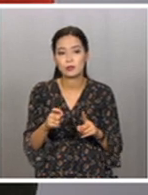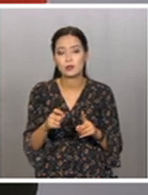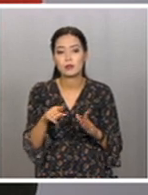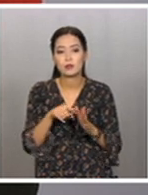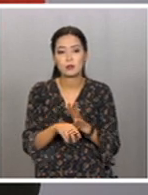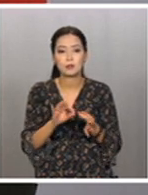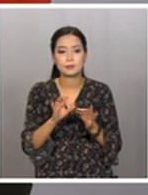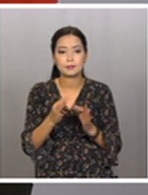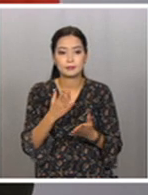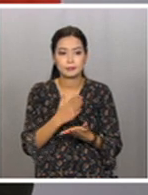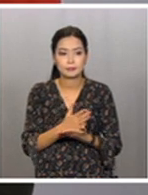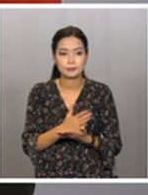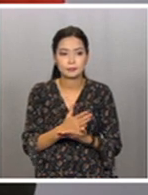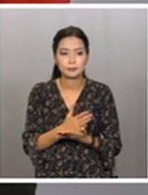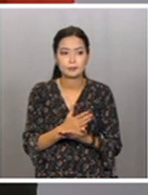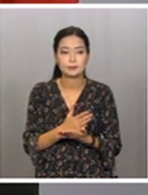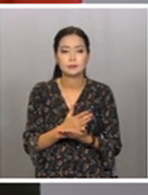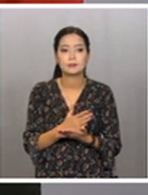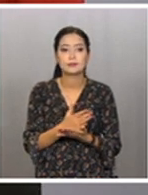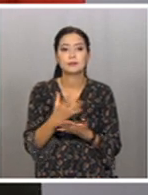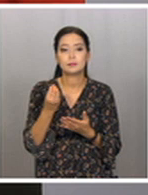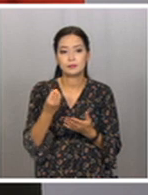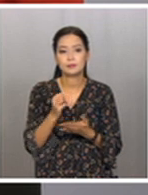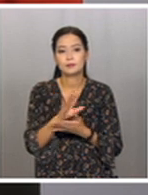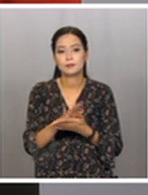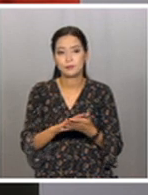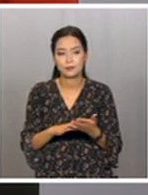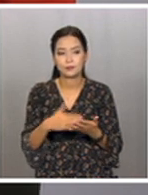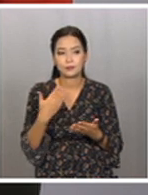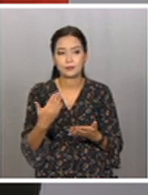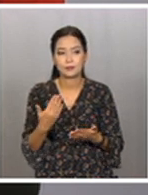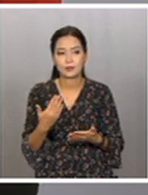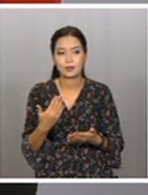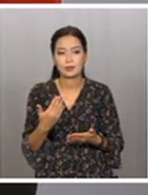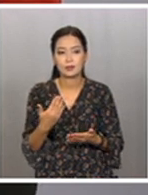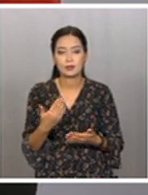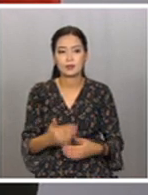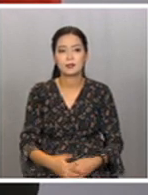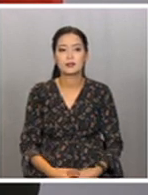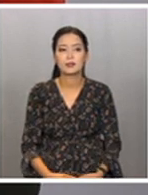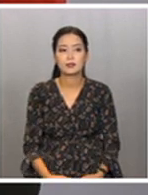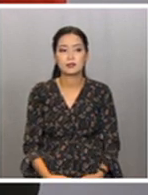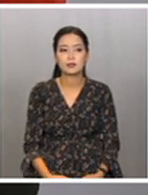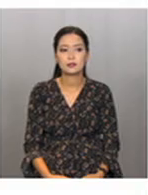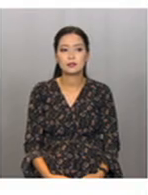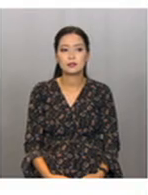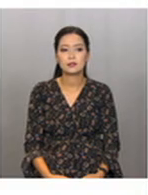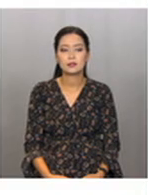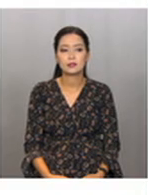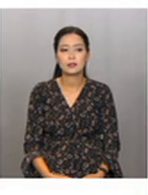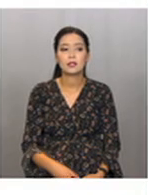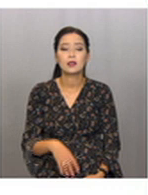жатыр. Енді бұл айтыс ары қарай қалай дамыды екен? Сонда Біржанның айтқан жауабы,